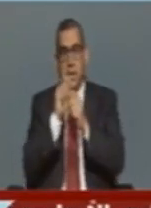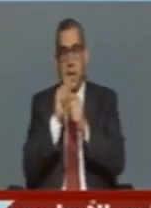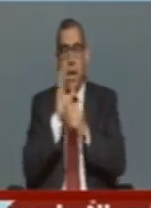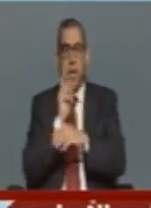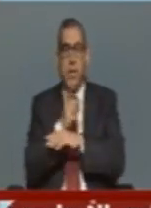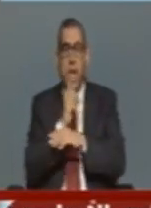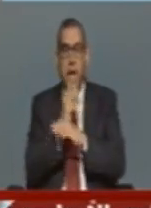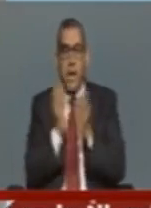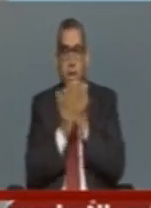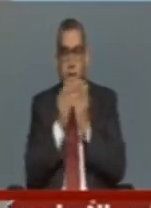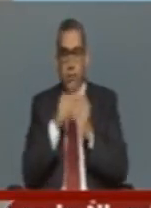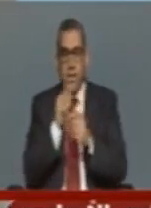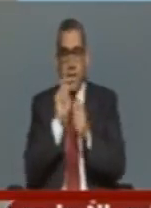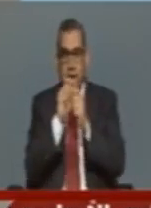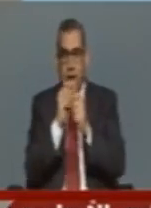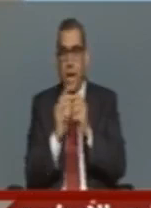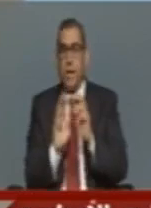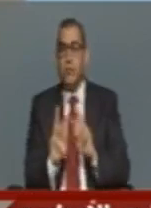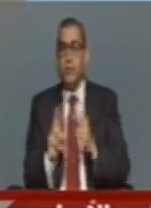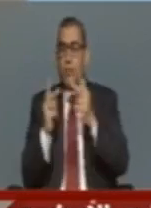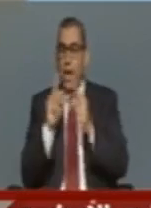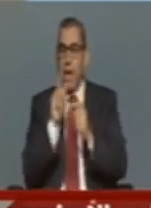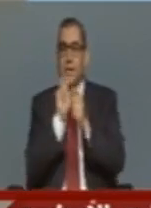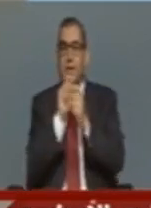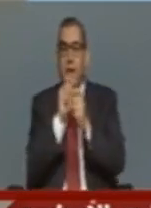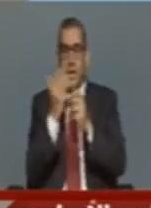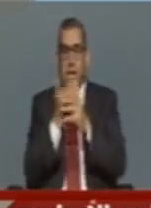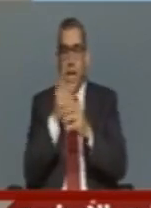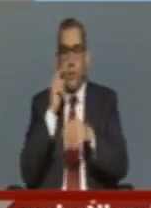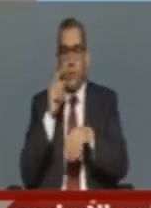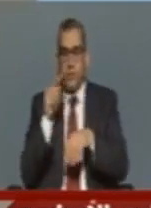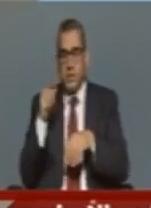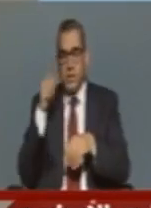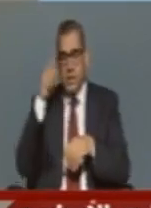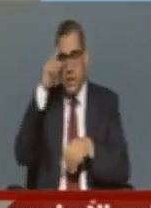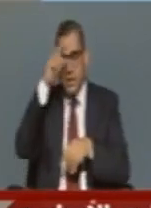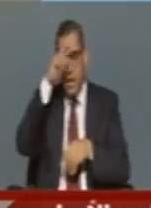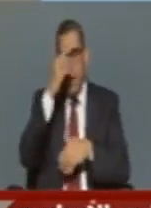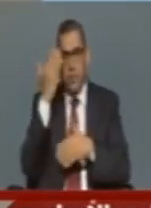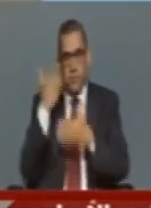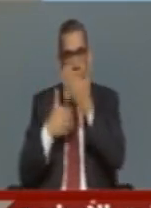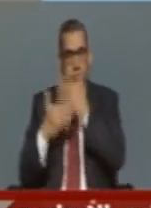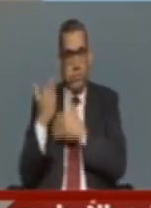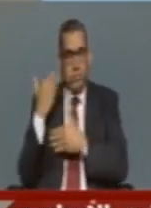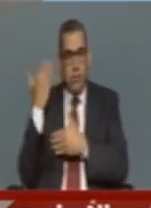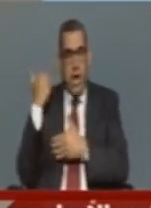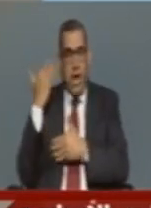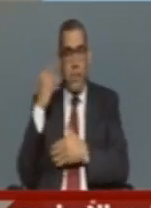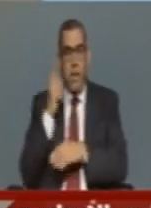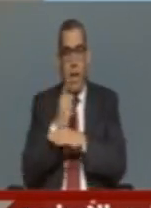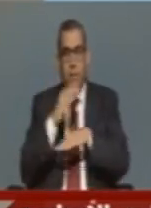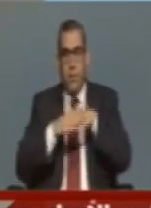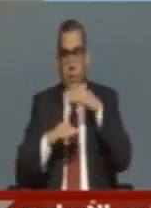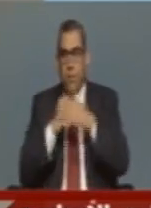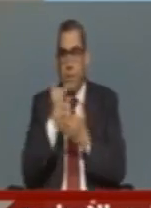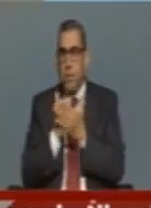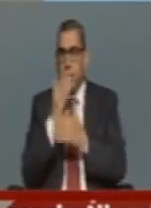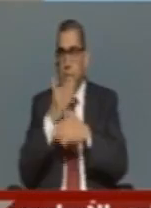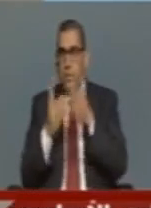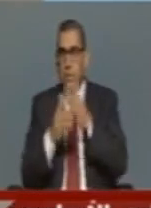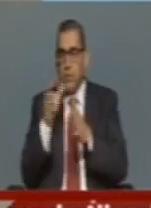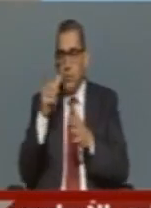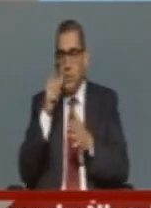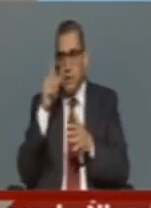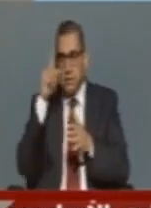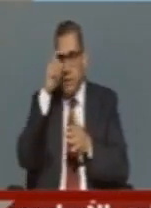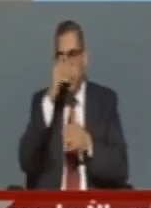الاصلاح مش التطوير، لان الظروف كانت صعبه جدا، يعني كان أبنية تعليمية لا تلبي الخدمات، متهالكة